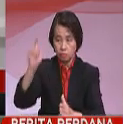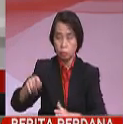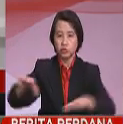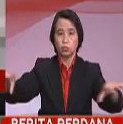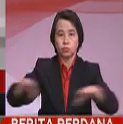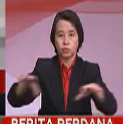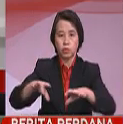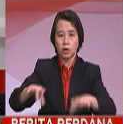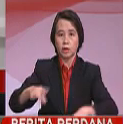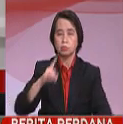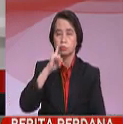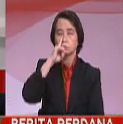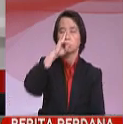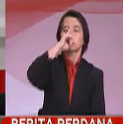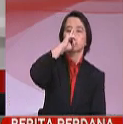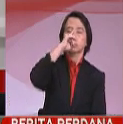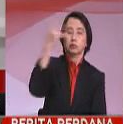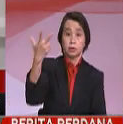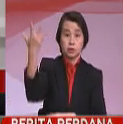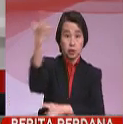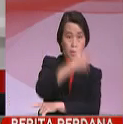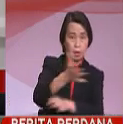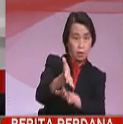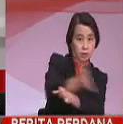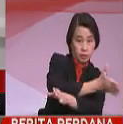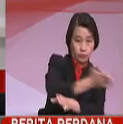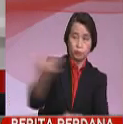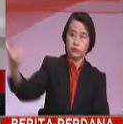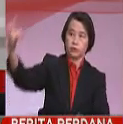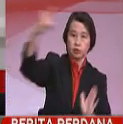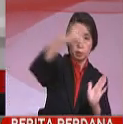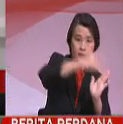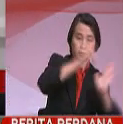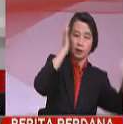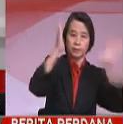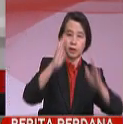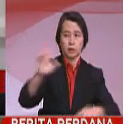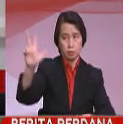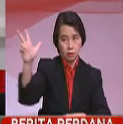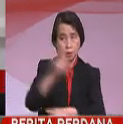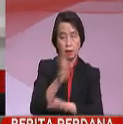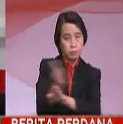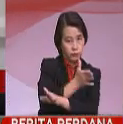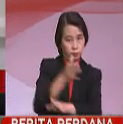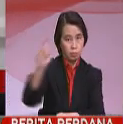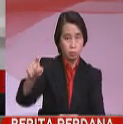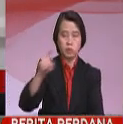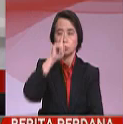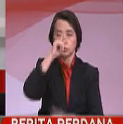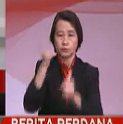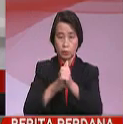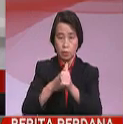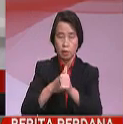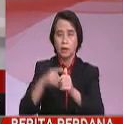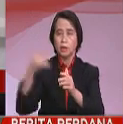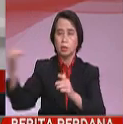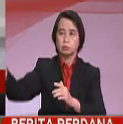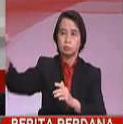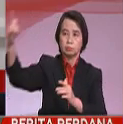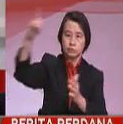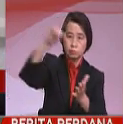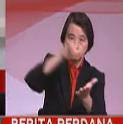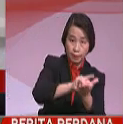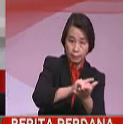saringan COVID-19 3 hari sebelum berlepas ke Malaysia dan sekali lagi setibanya di pintu